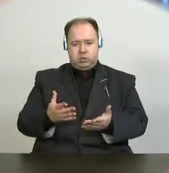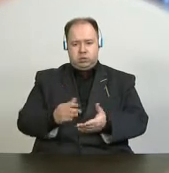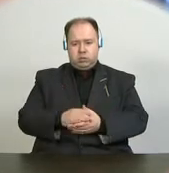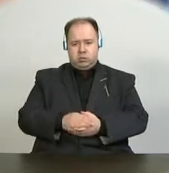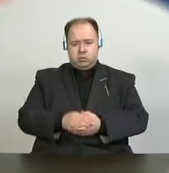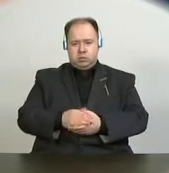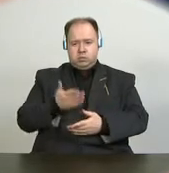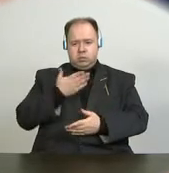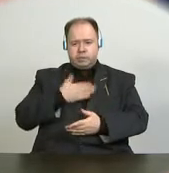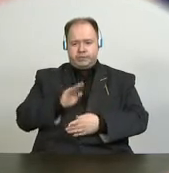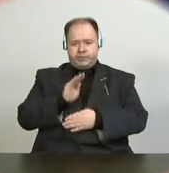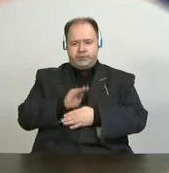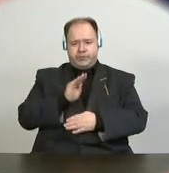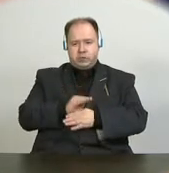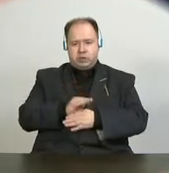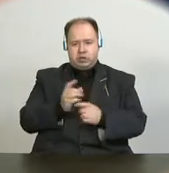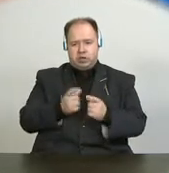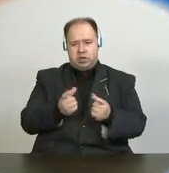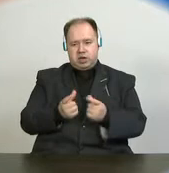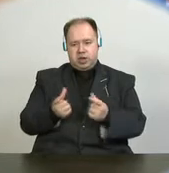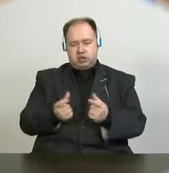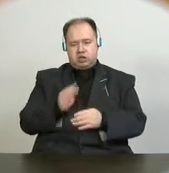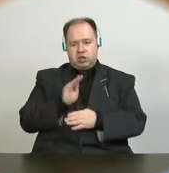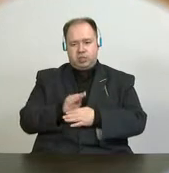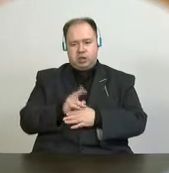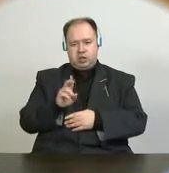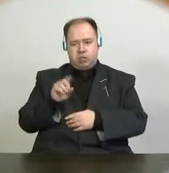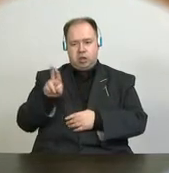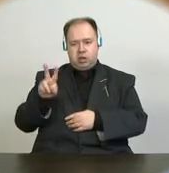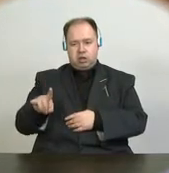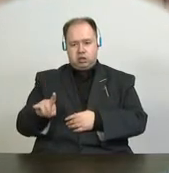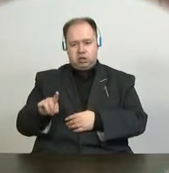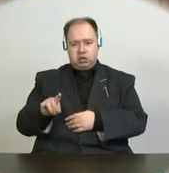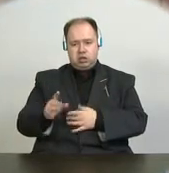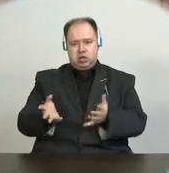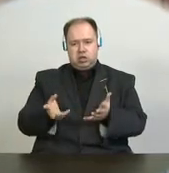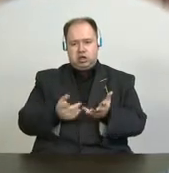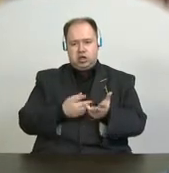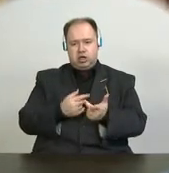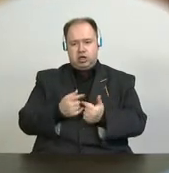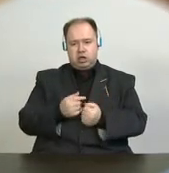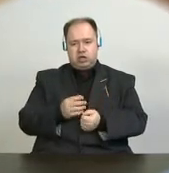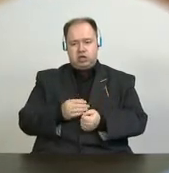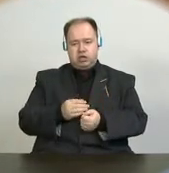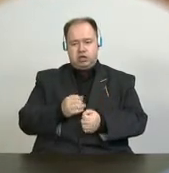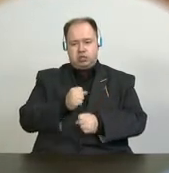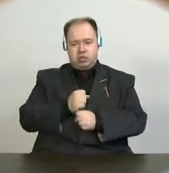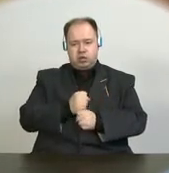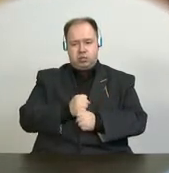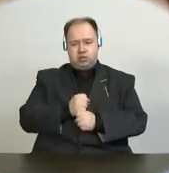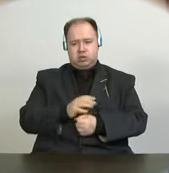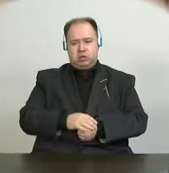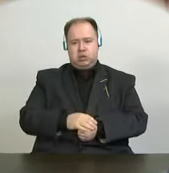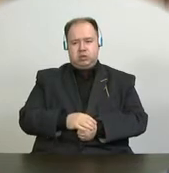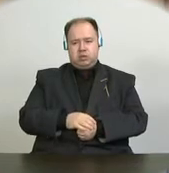используя дополнительно карточки используя дополнительные какие-то баллы начисления вот так building тот самый